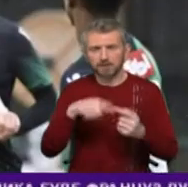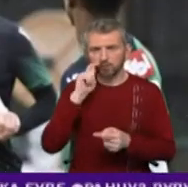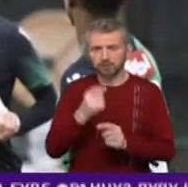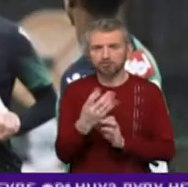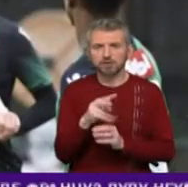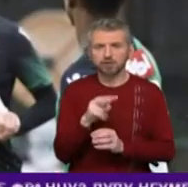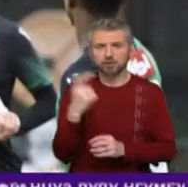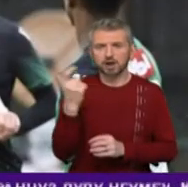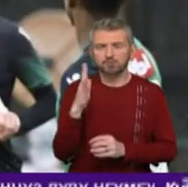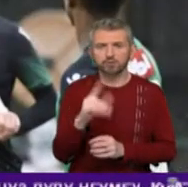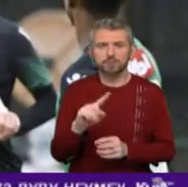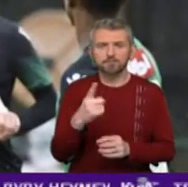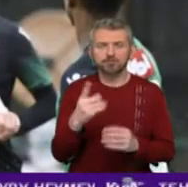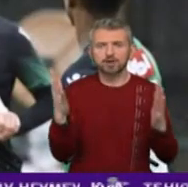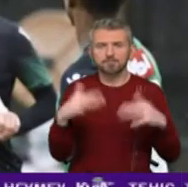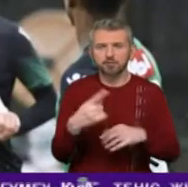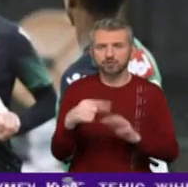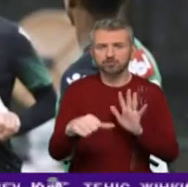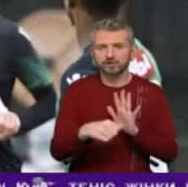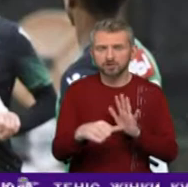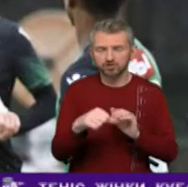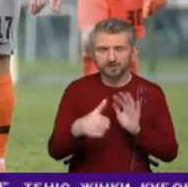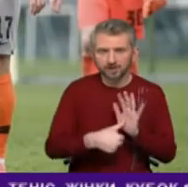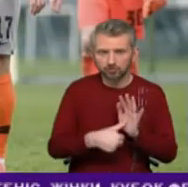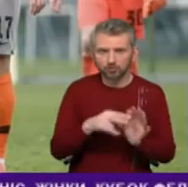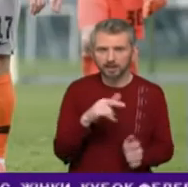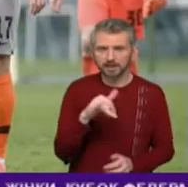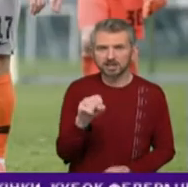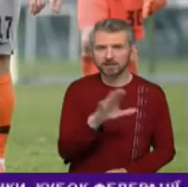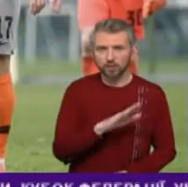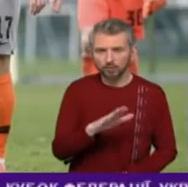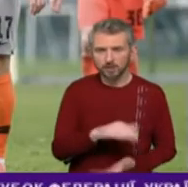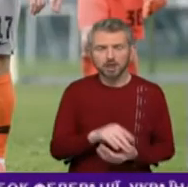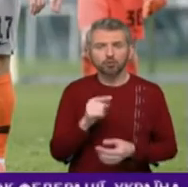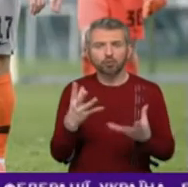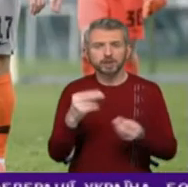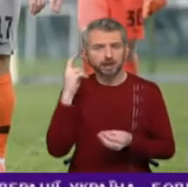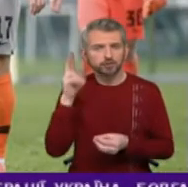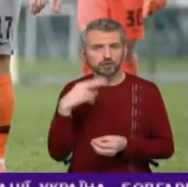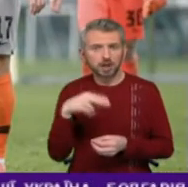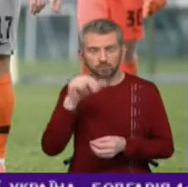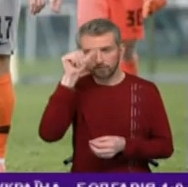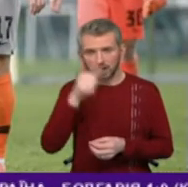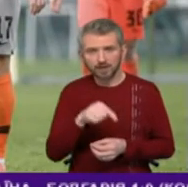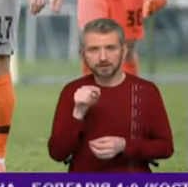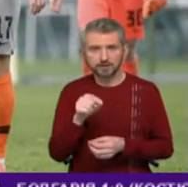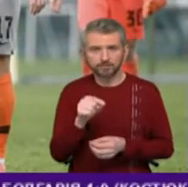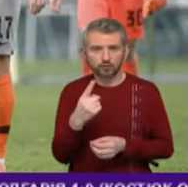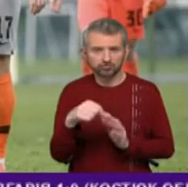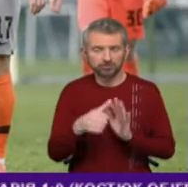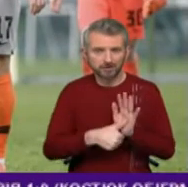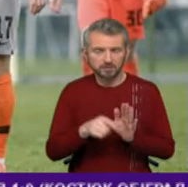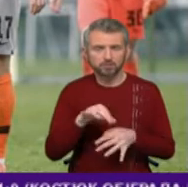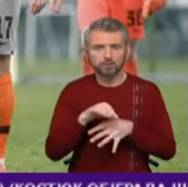проведе перший матч 1/16 фіналу Ліги Європи з «Айнтрахтом». Цього ж дня київське «Динамо» у Греції на цій самій стадії Ліги Європи зіграє